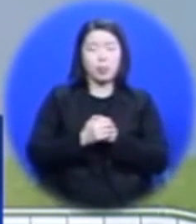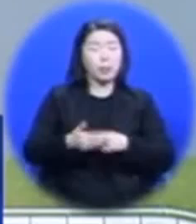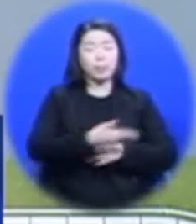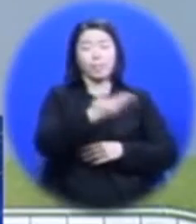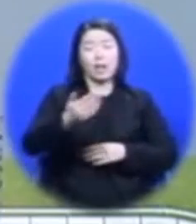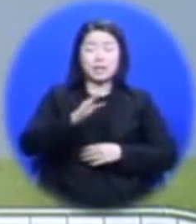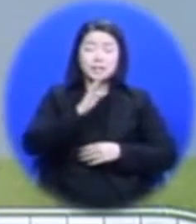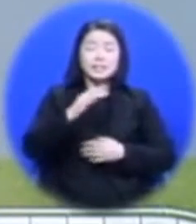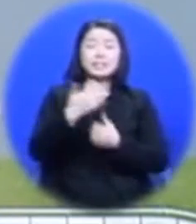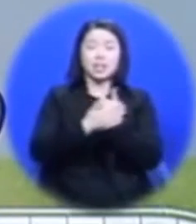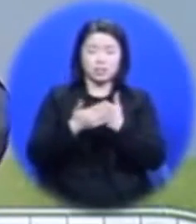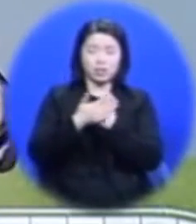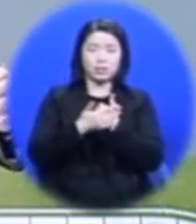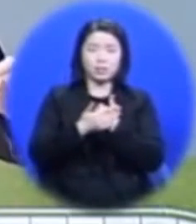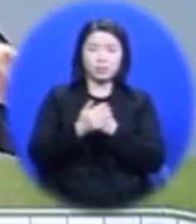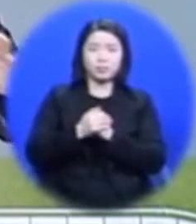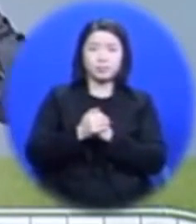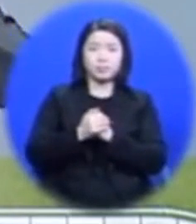진짜 은혜는